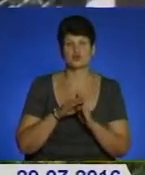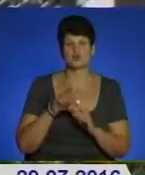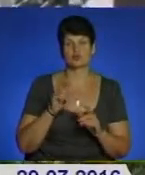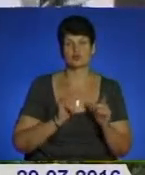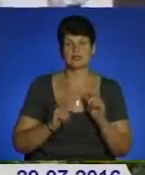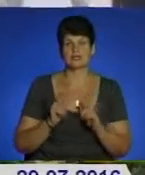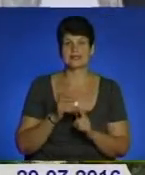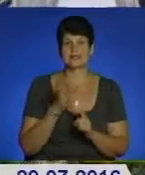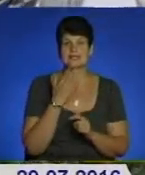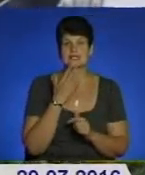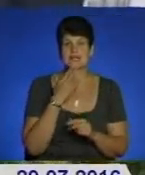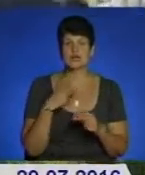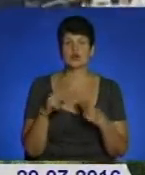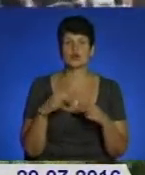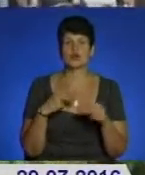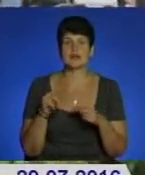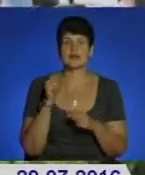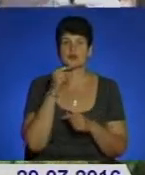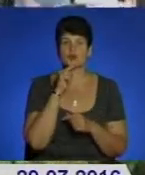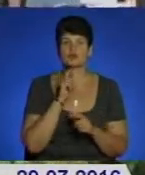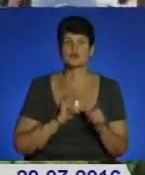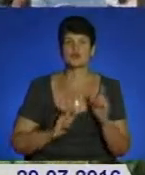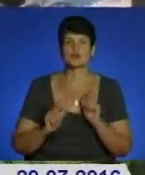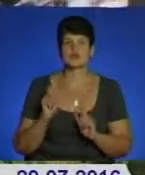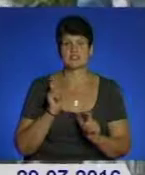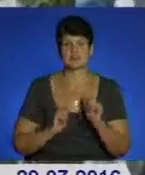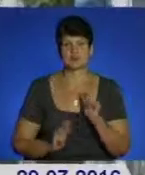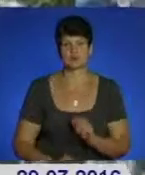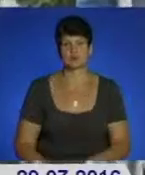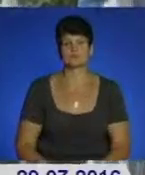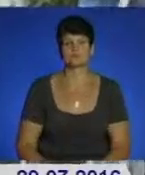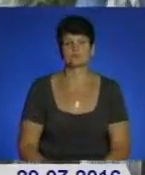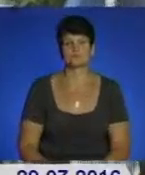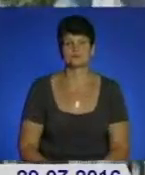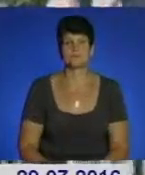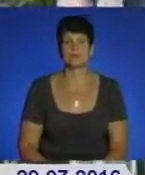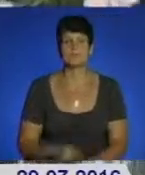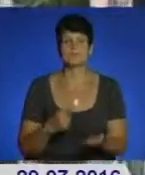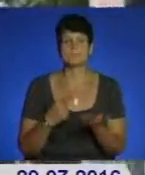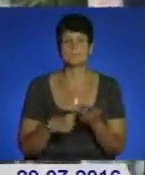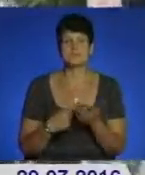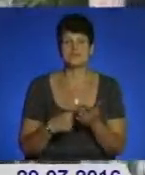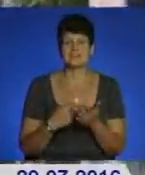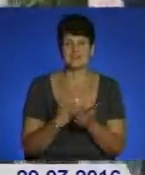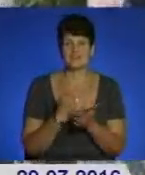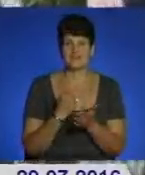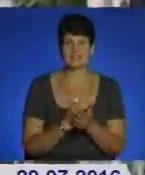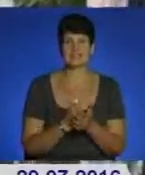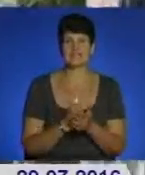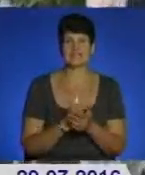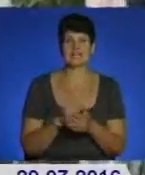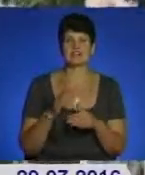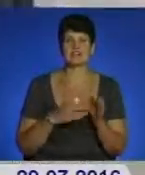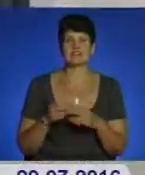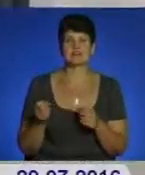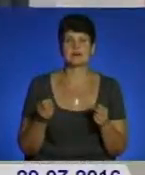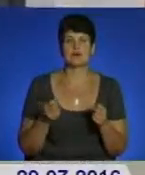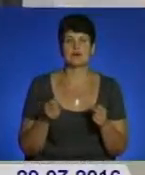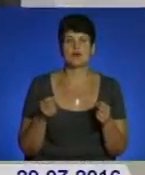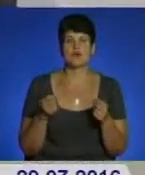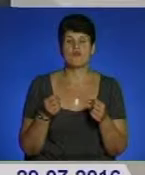України. Зокрема, у Рівненському та Одеському центрах професійно-технічної освіти Державної служби зайнятості, а також